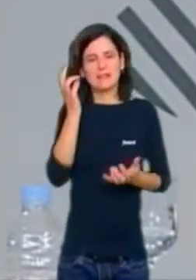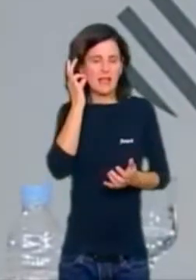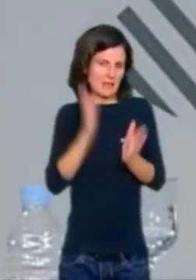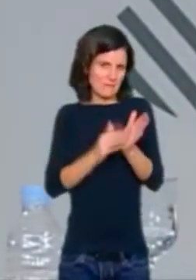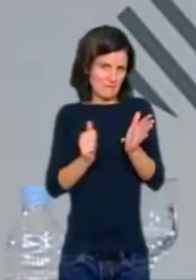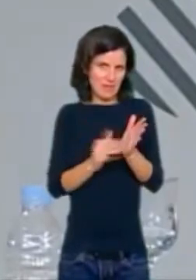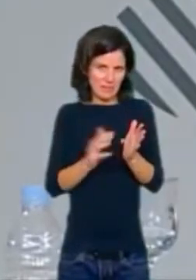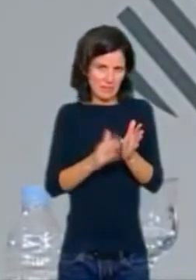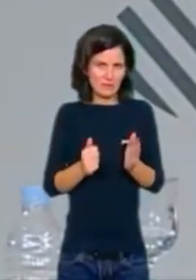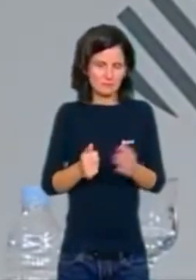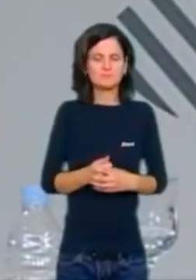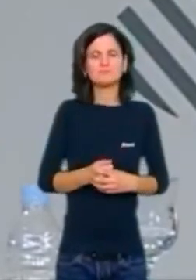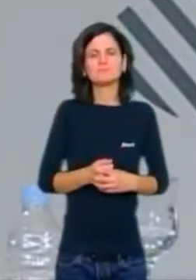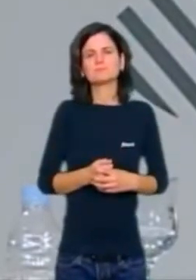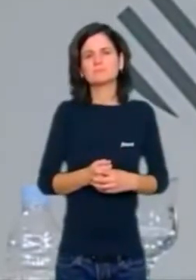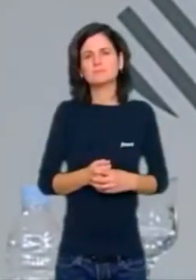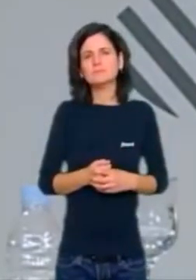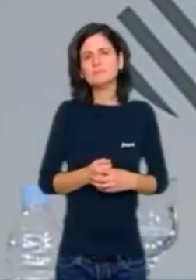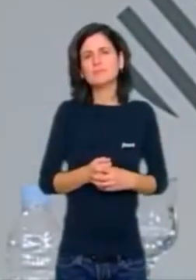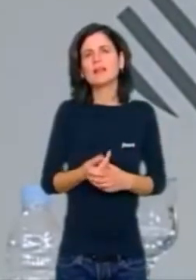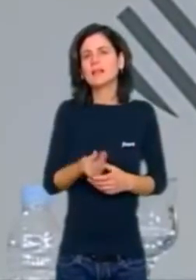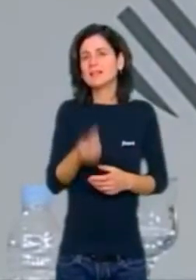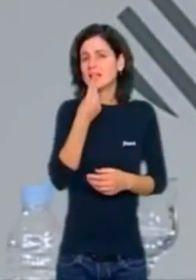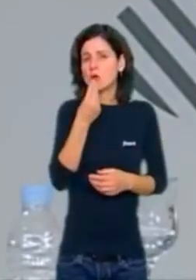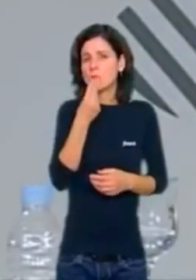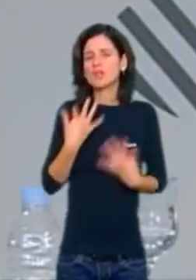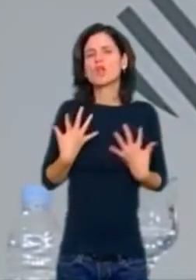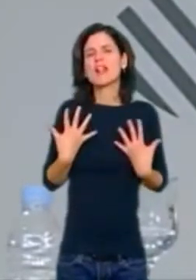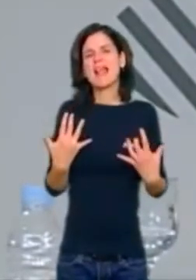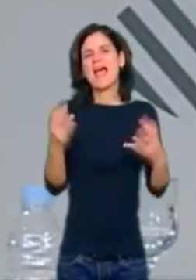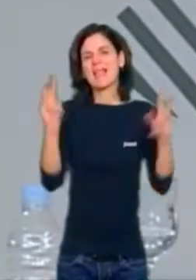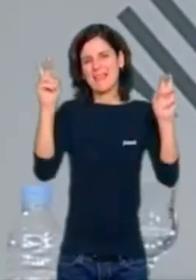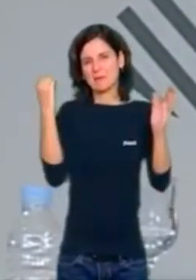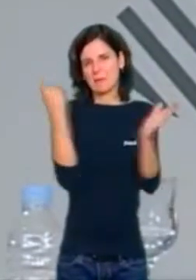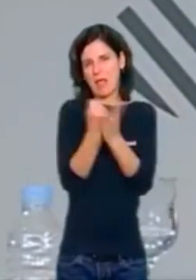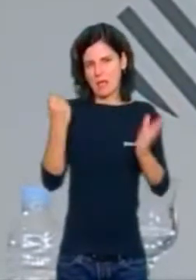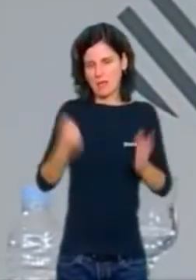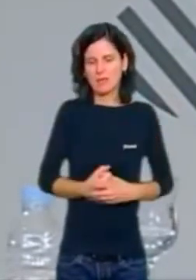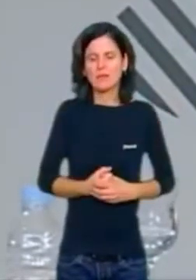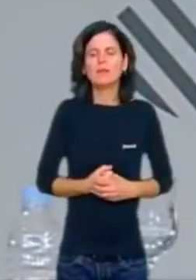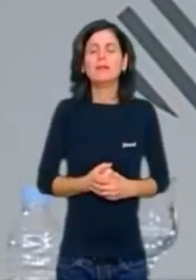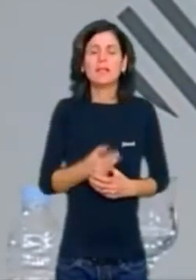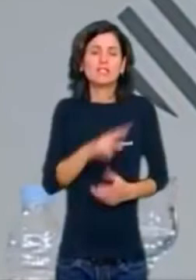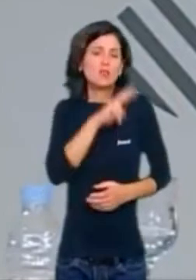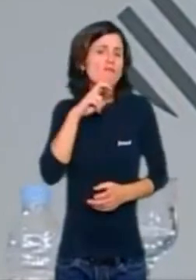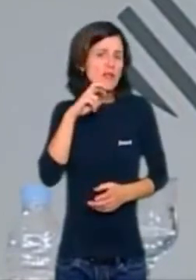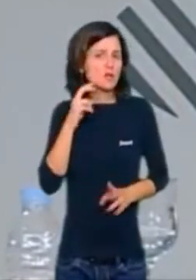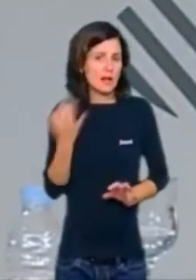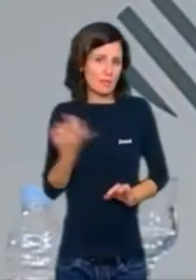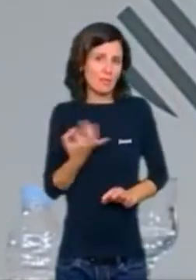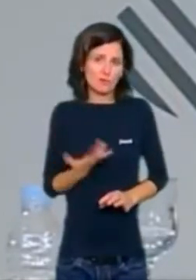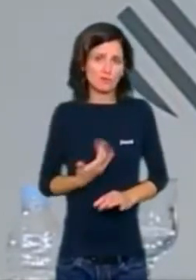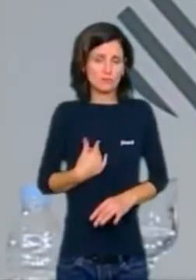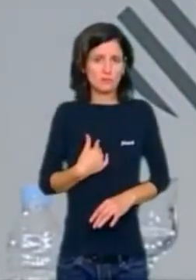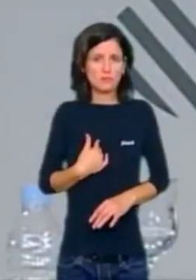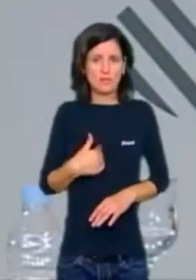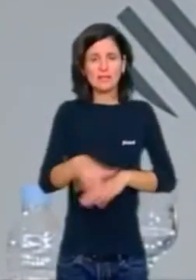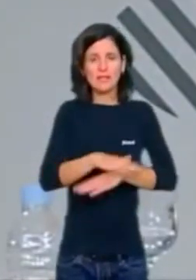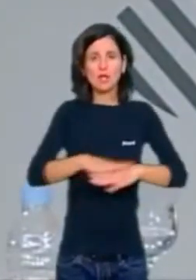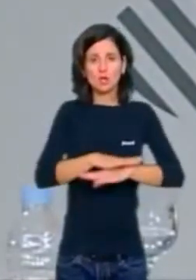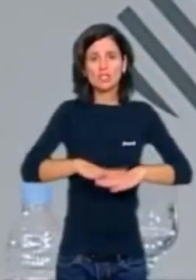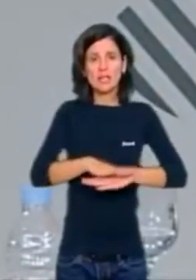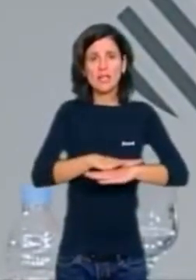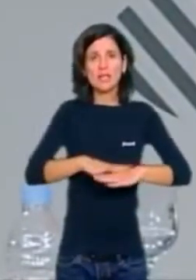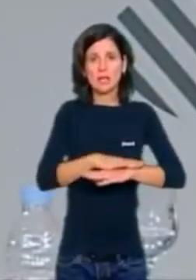com se diu en l'argot futbolístic, a comer-se la hierba, val? Tot això ho vull posar en valor, i el que el Consell